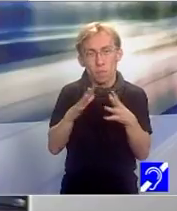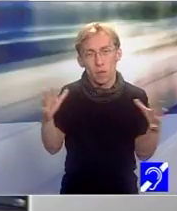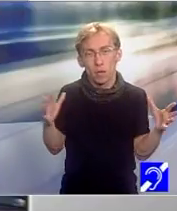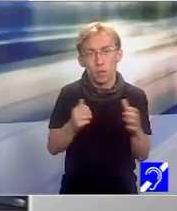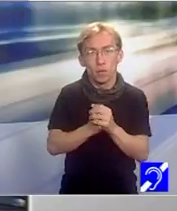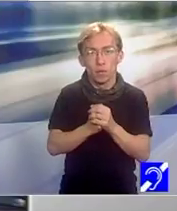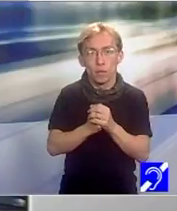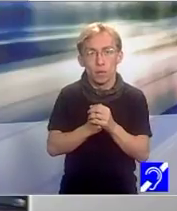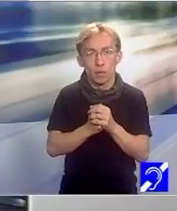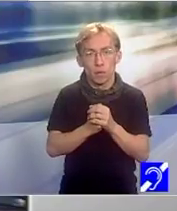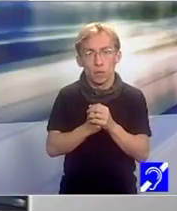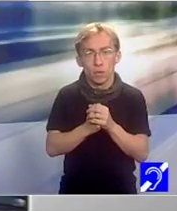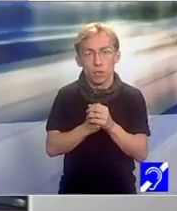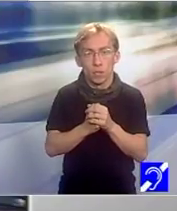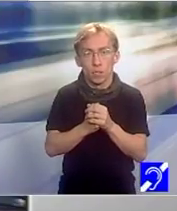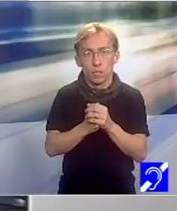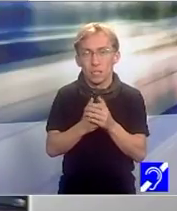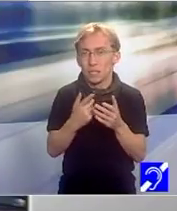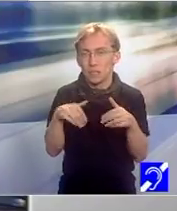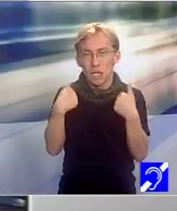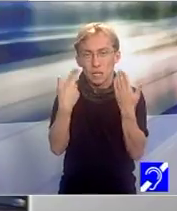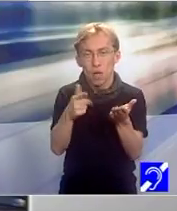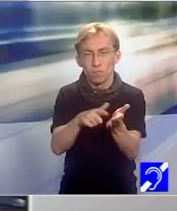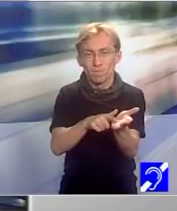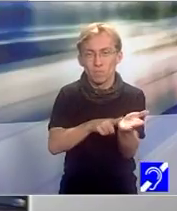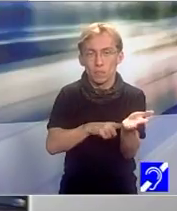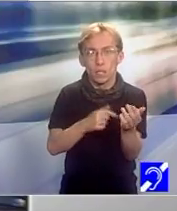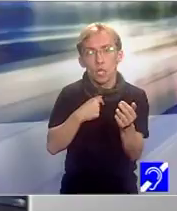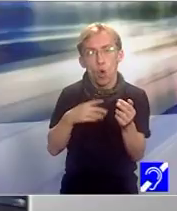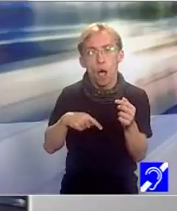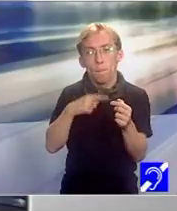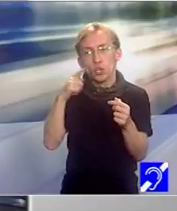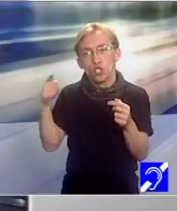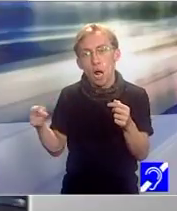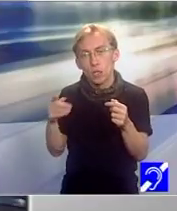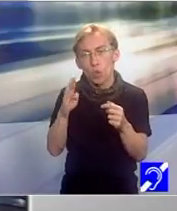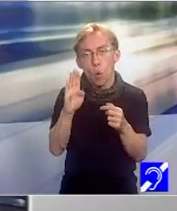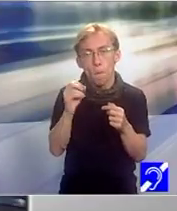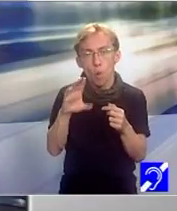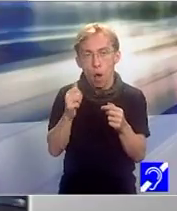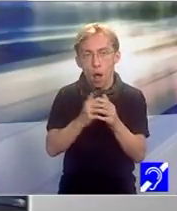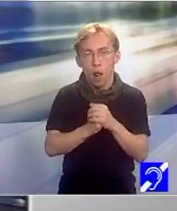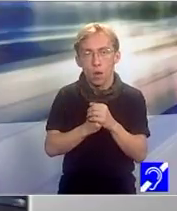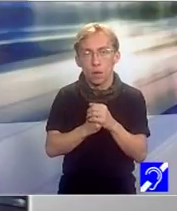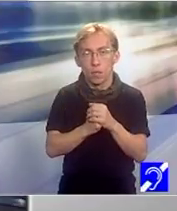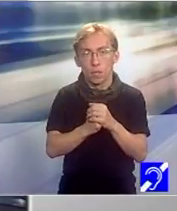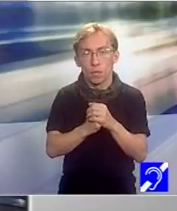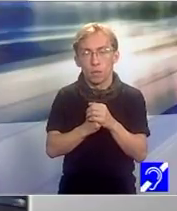dau anestezice în durerile din mastocitoză. Eu am și o altă boală foarte rară. Nu pot lua decât paracetamol.